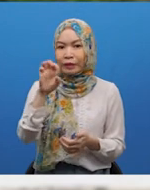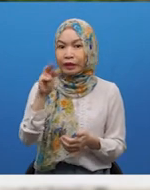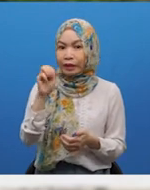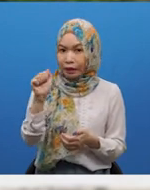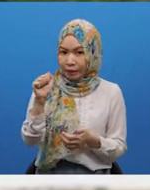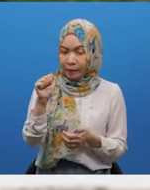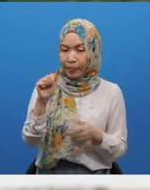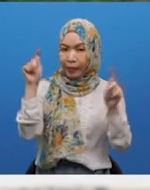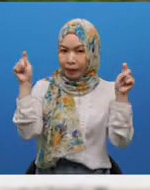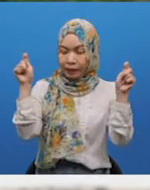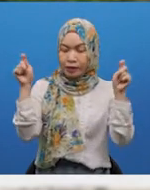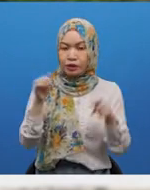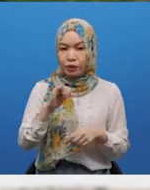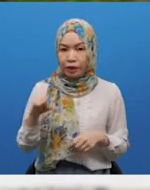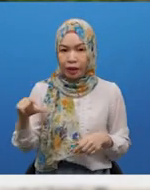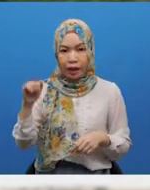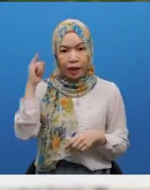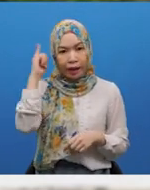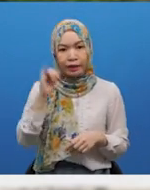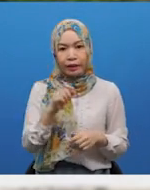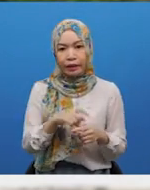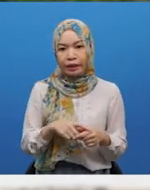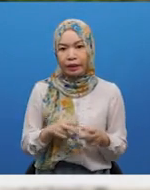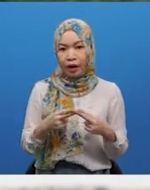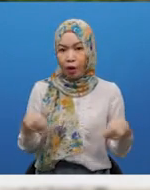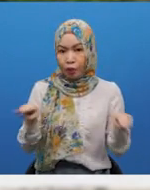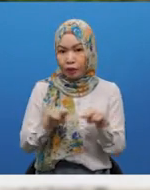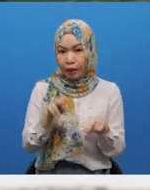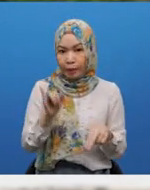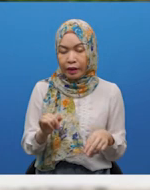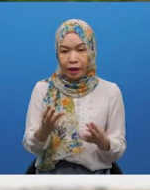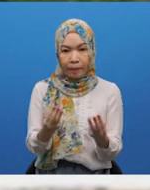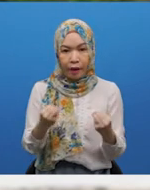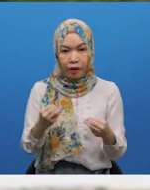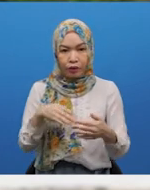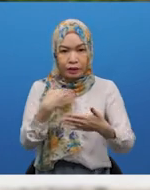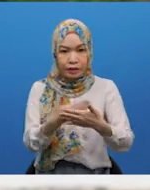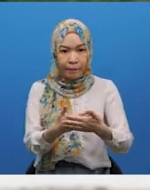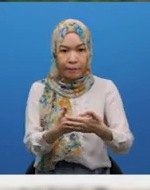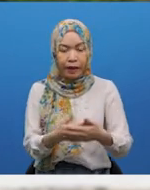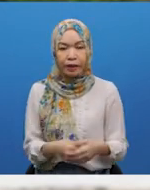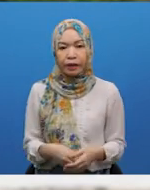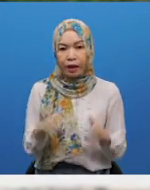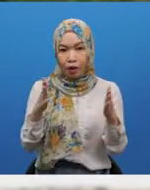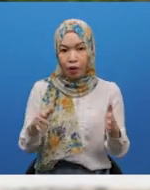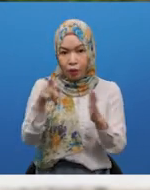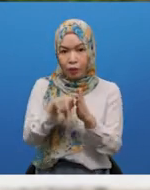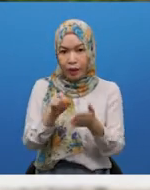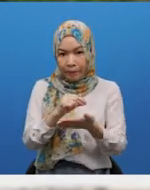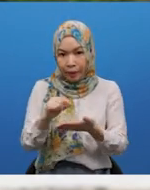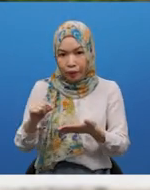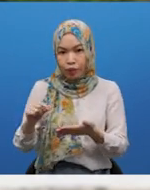Tema ialah idea utama yang ingin disampaikan oleh seseorang pengarang atau